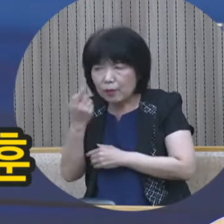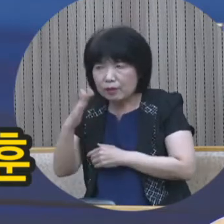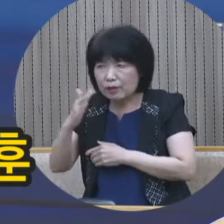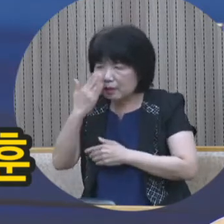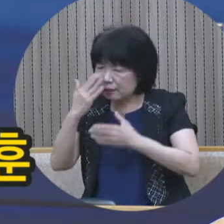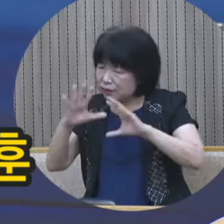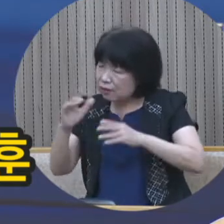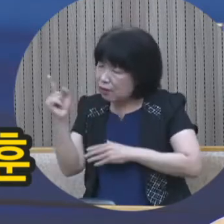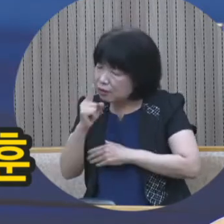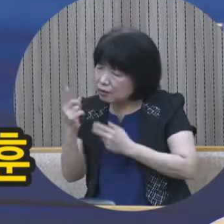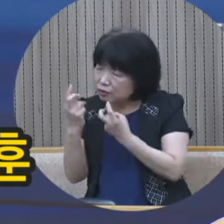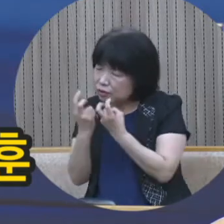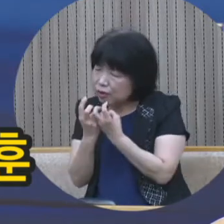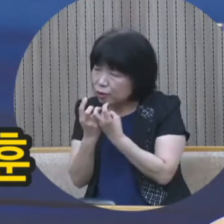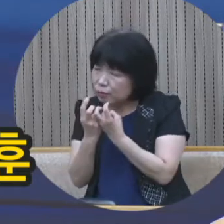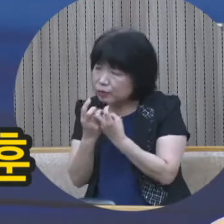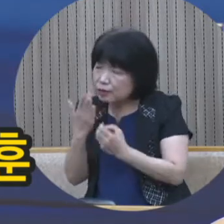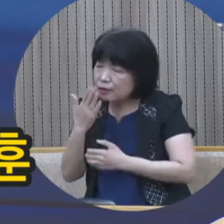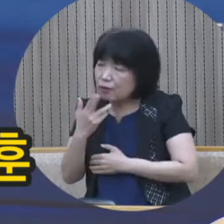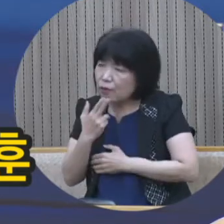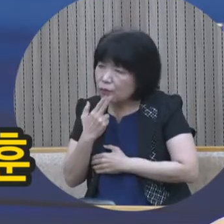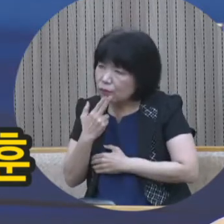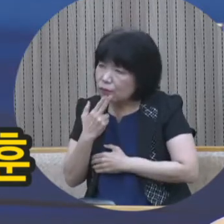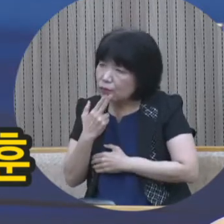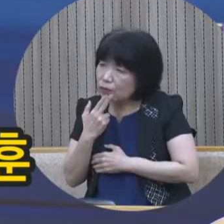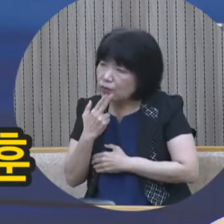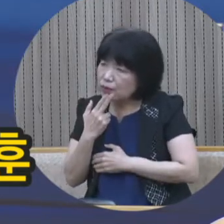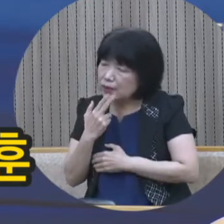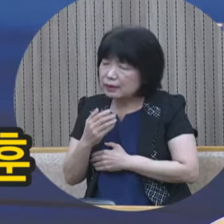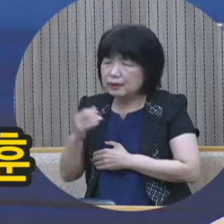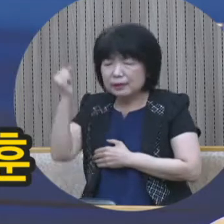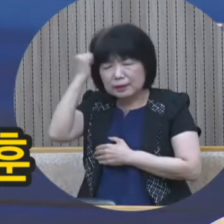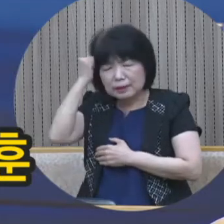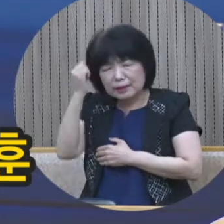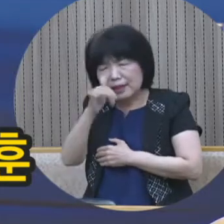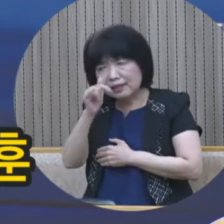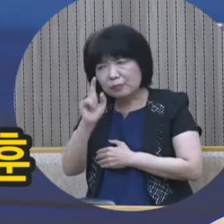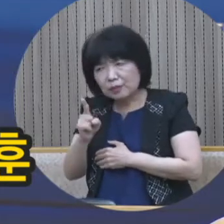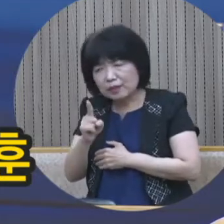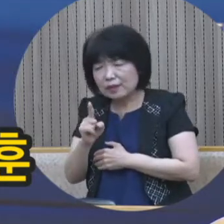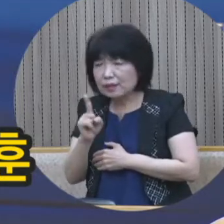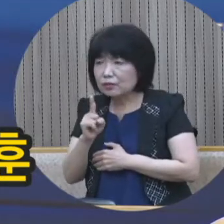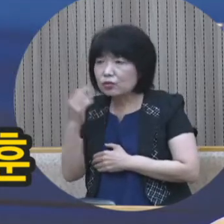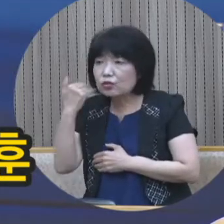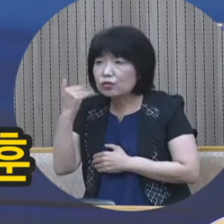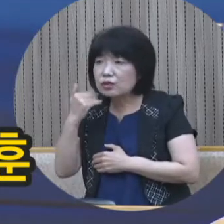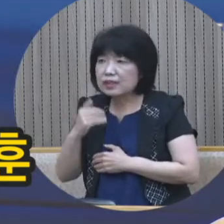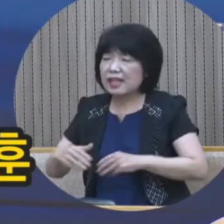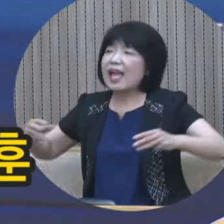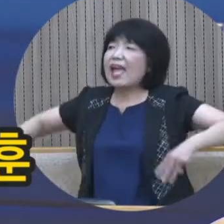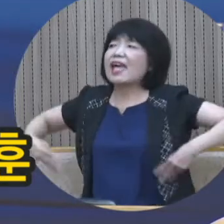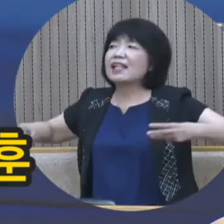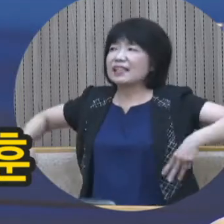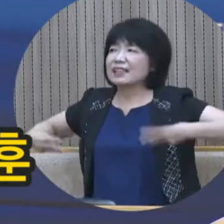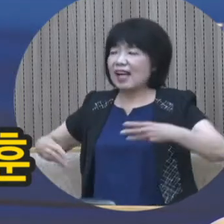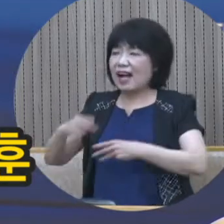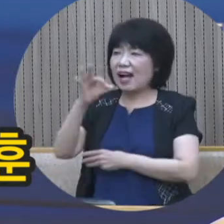이스라엘을 어떻게 할 수 없는 골칫거리가 있는데 그게 누구냐면 엘리사